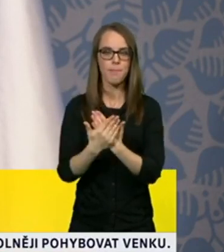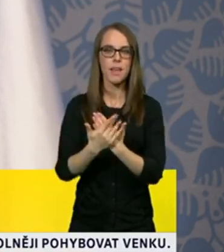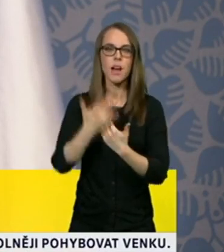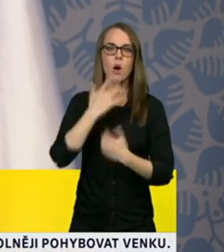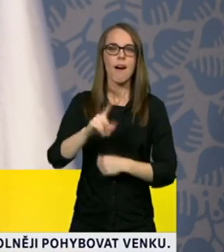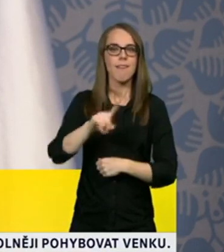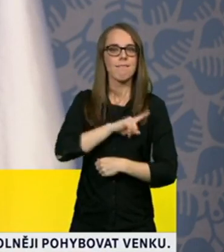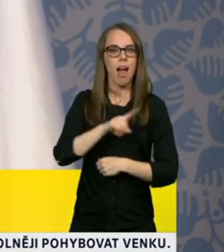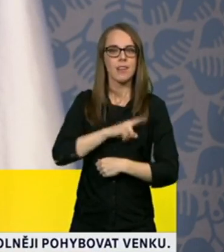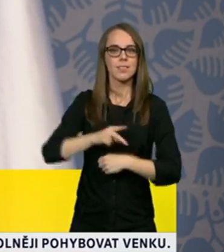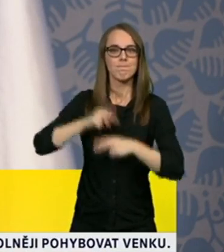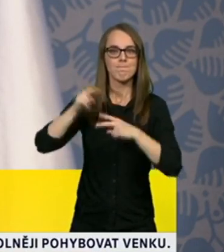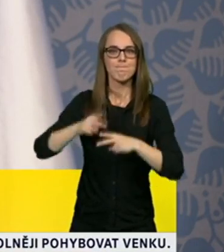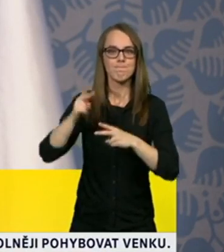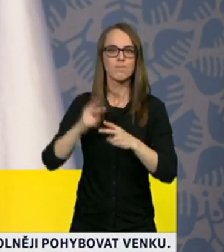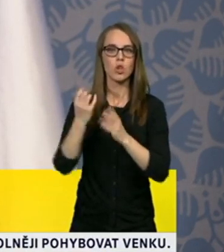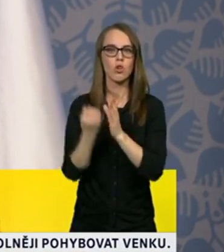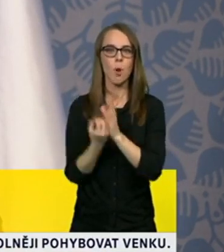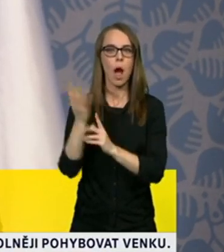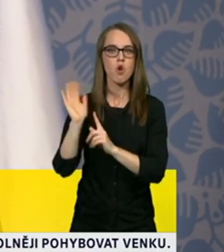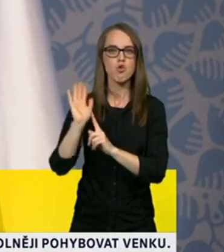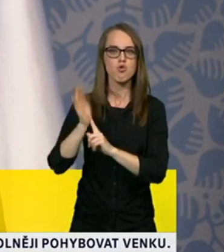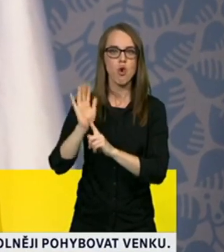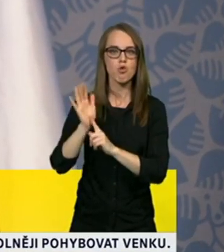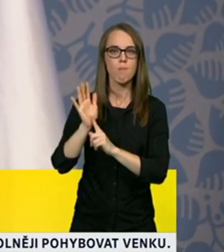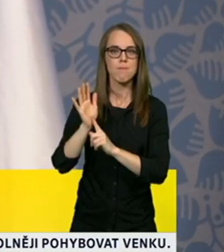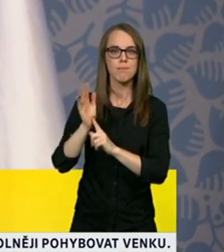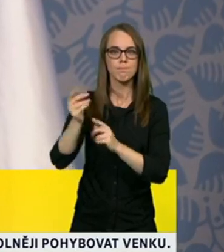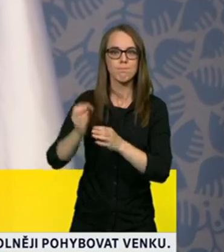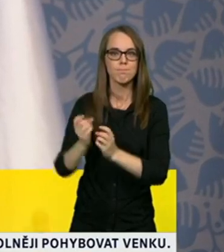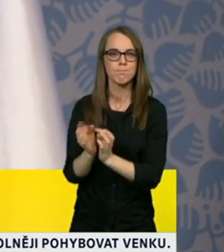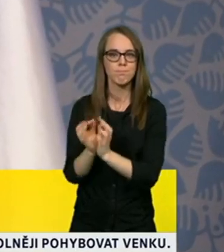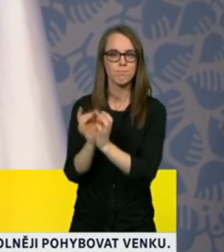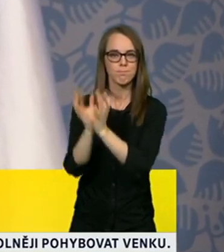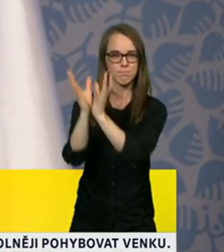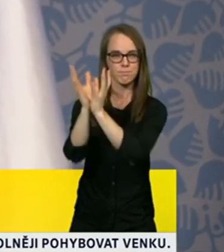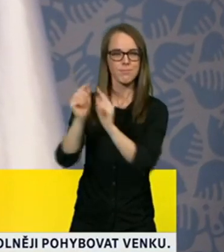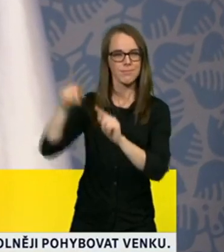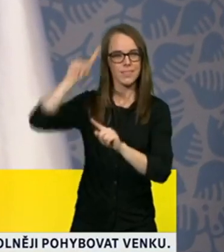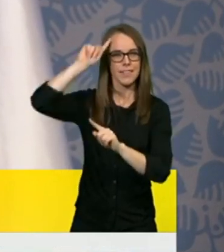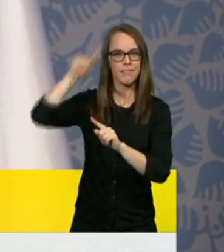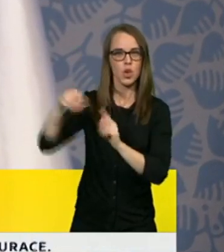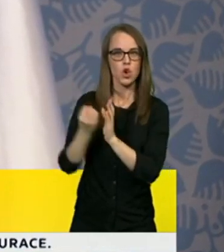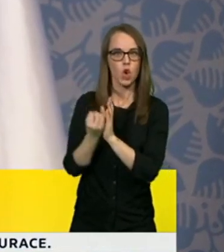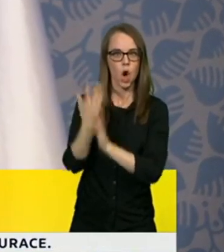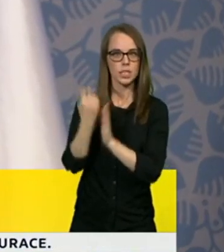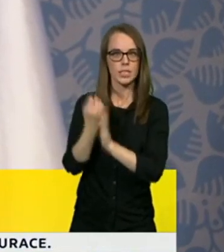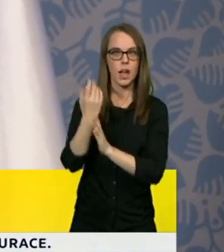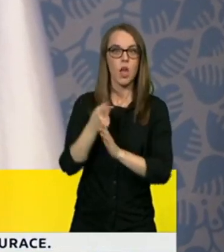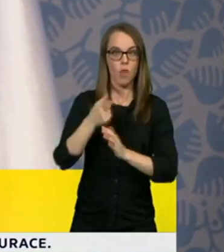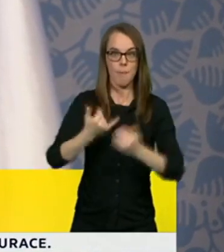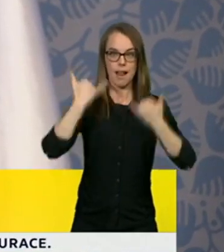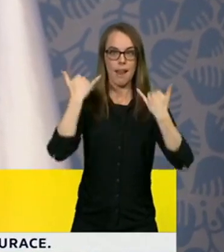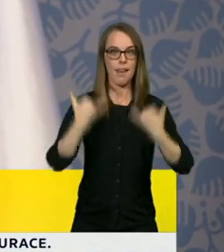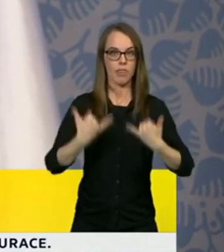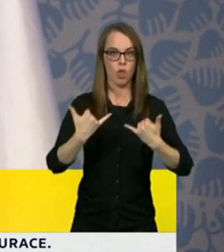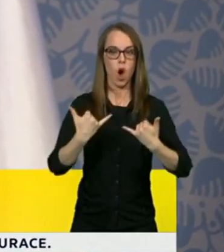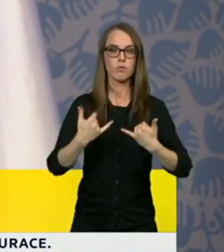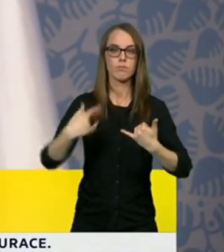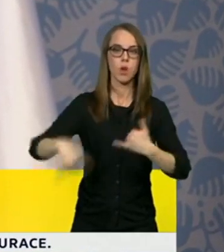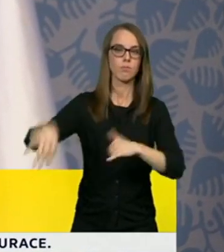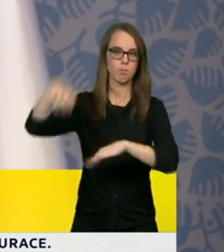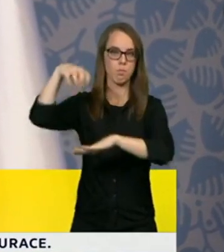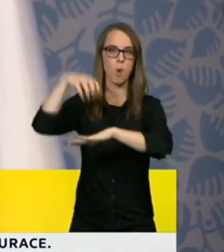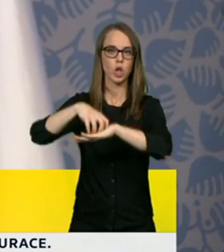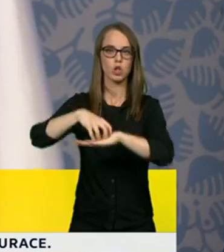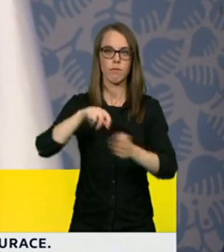léčebného konopí. Také velmi důležitá věc, víte, že léčebné konopí je od tohoto roku hrazeno z